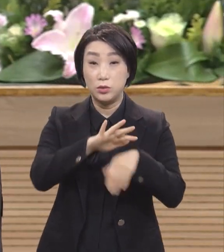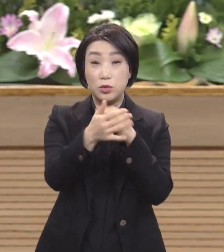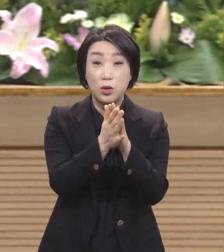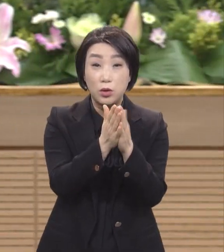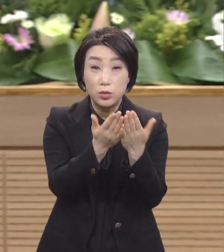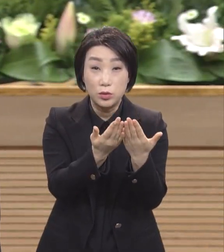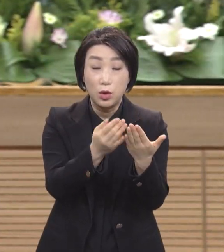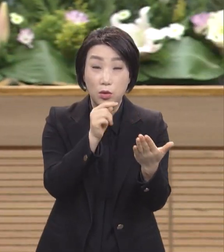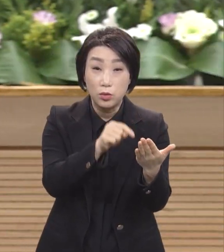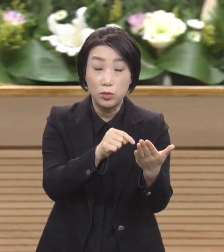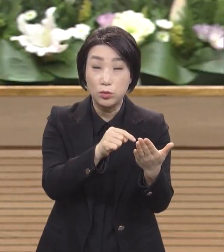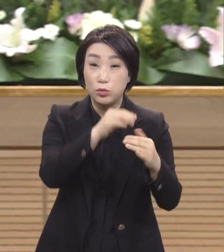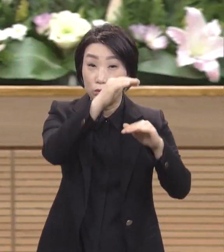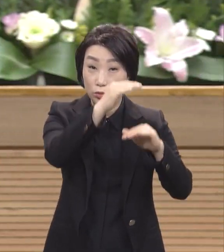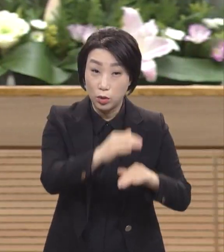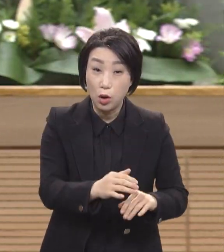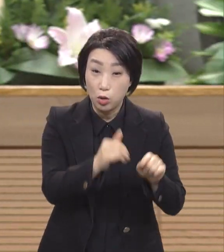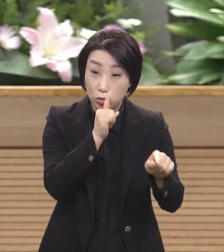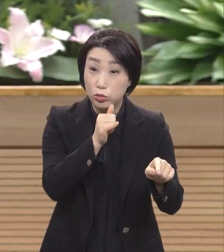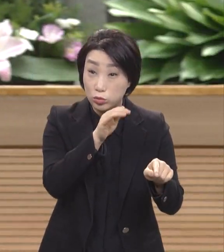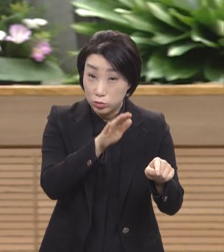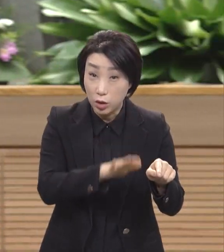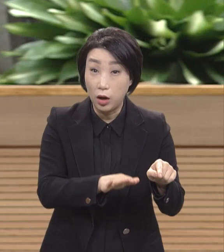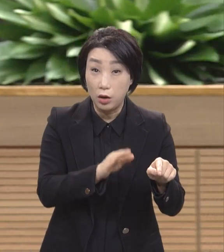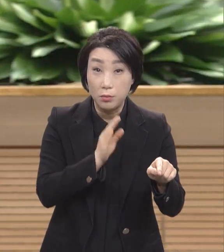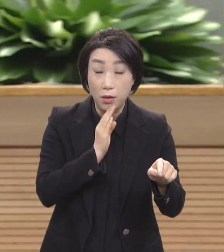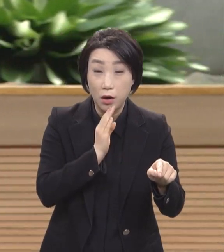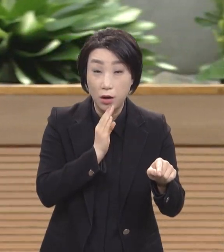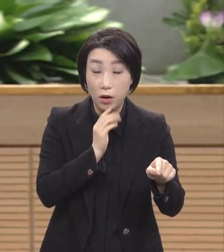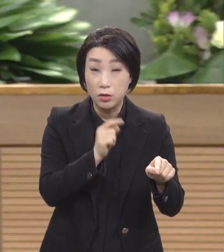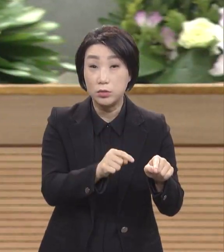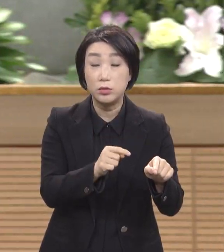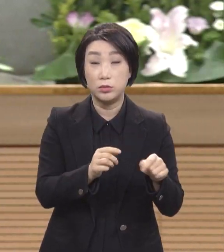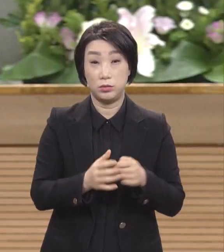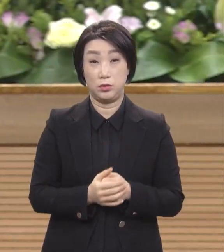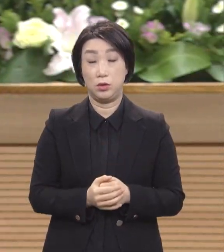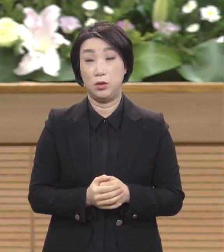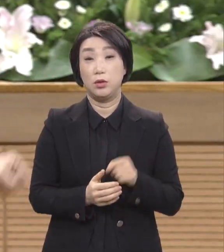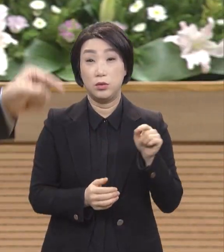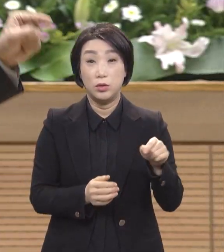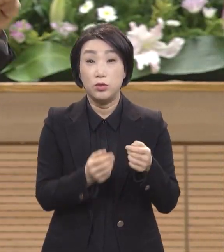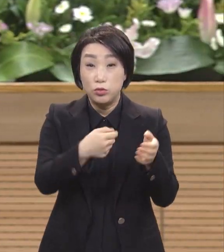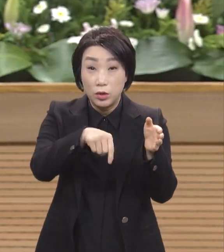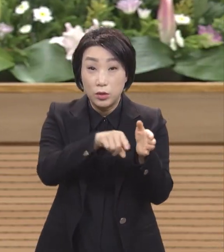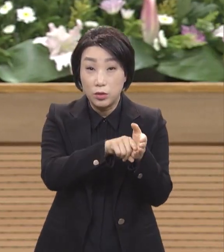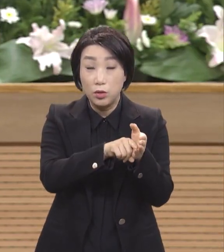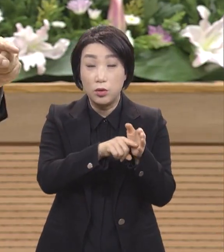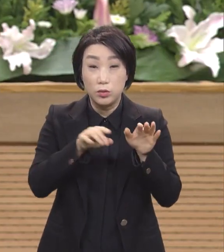성경은 이런 내용이 있다고 하게 하기 위해서